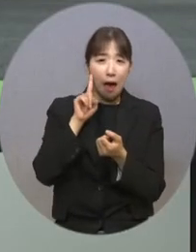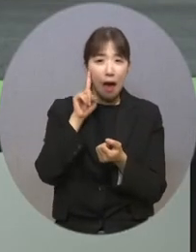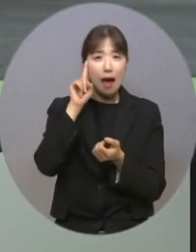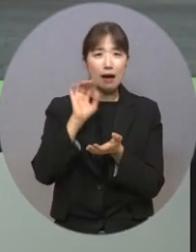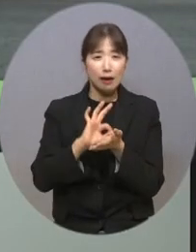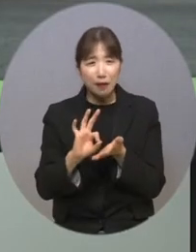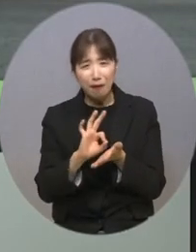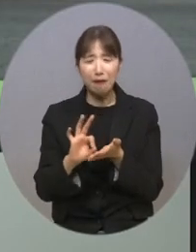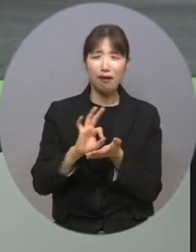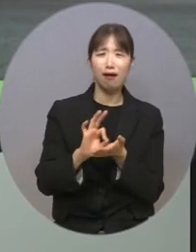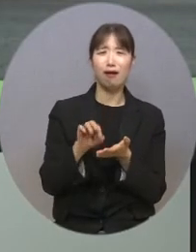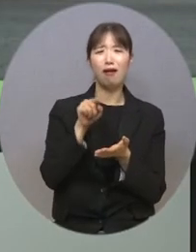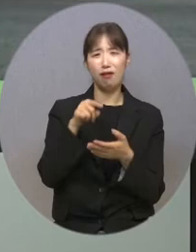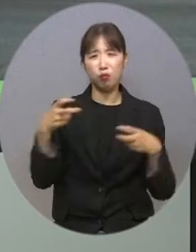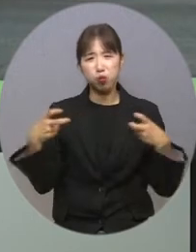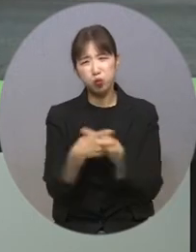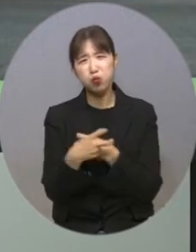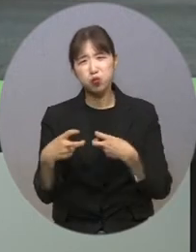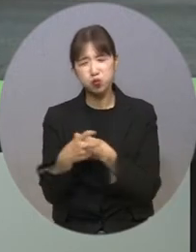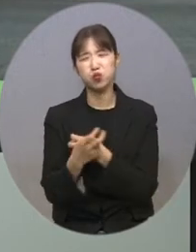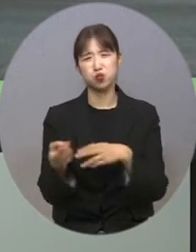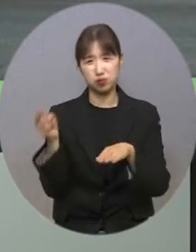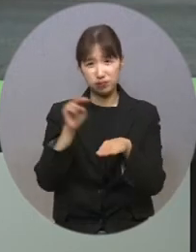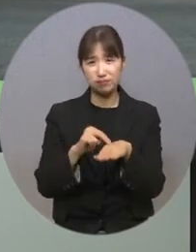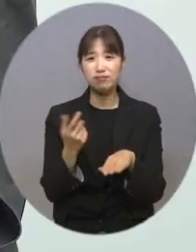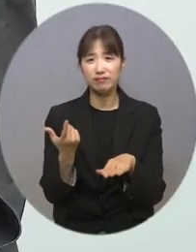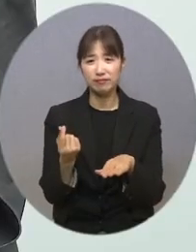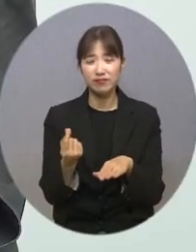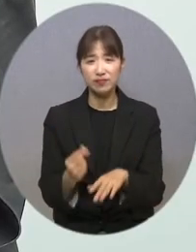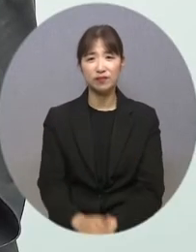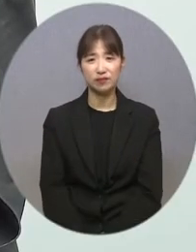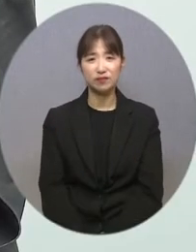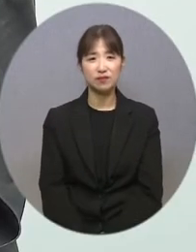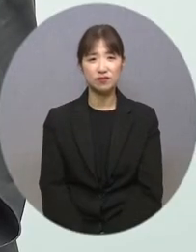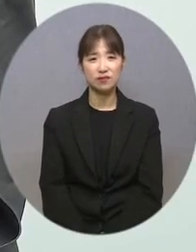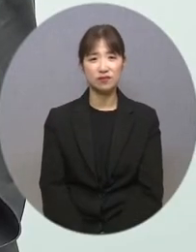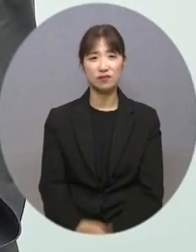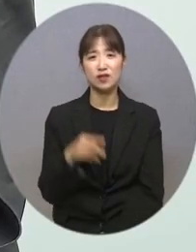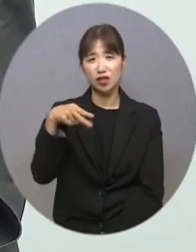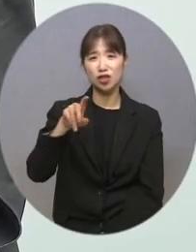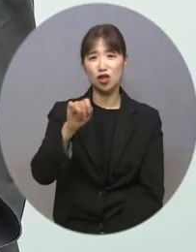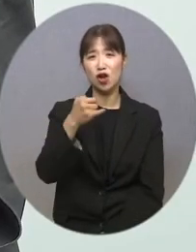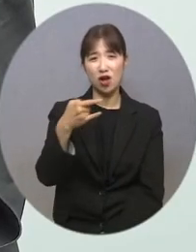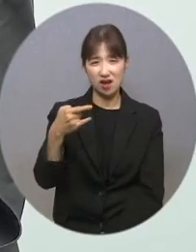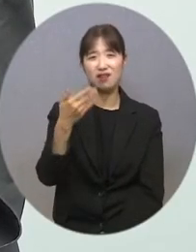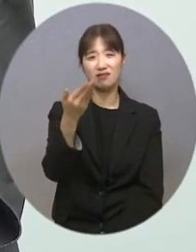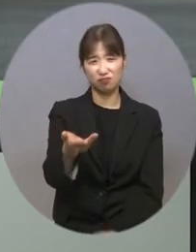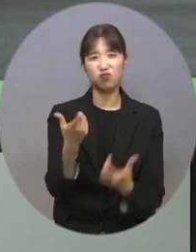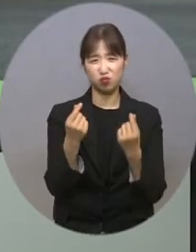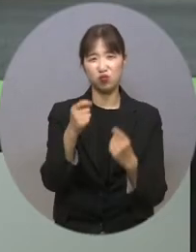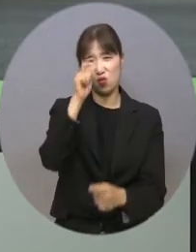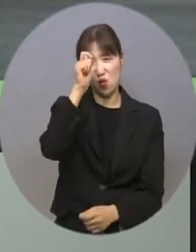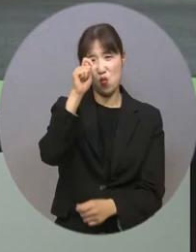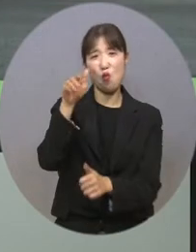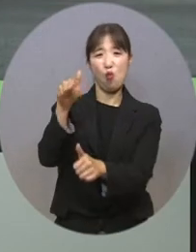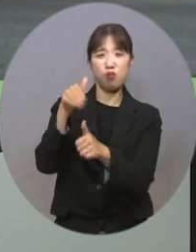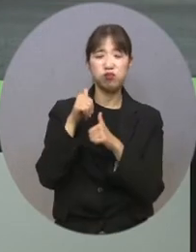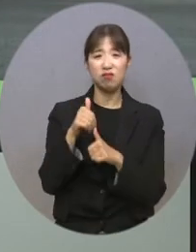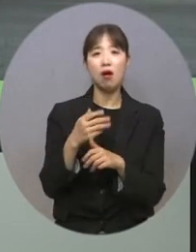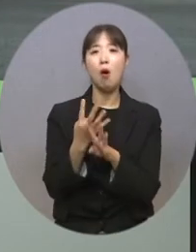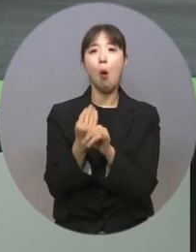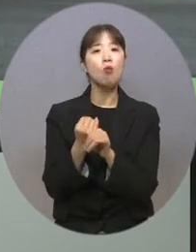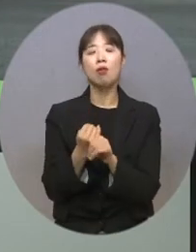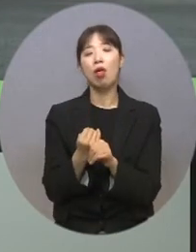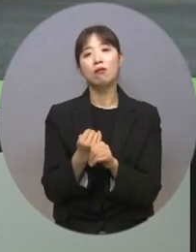서서 대중교통을 타야 하는 그런 상황인 겁니다 의성 있는 도 마찬가지 콜택시 깁니다 한번 원제